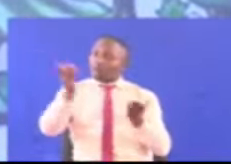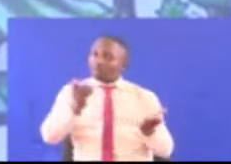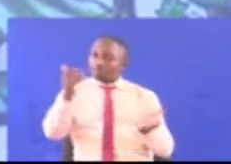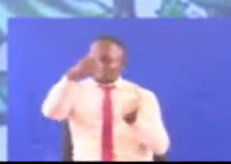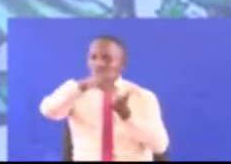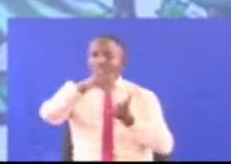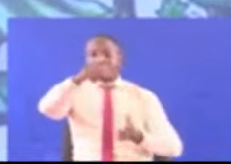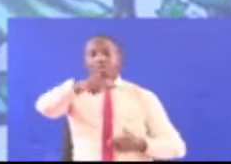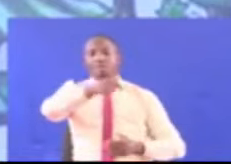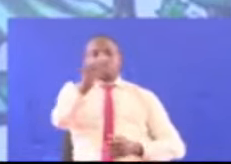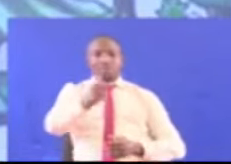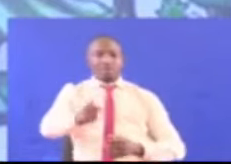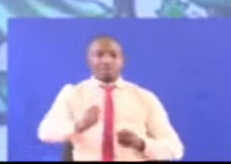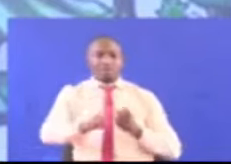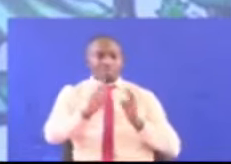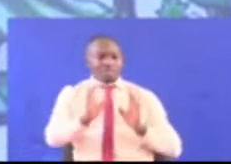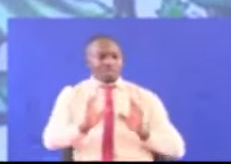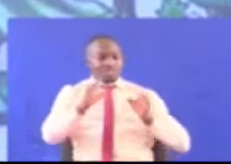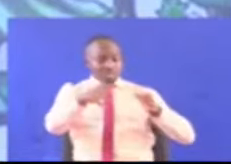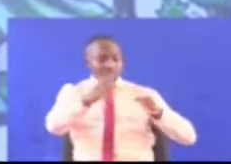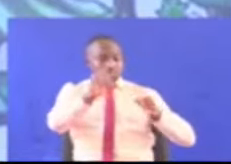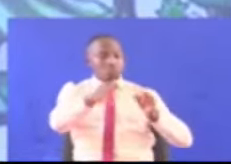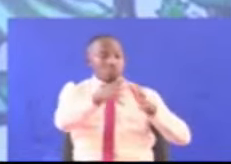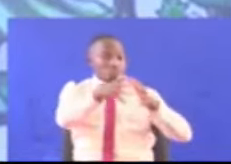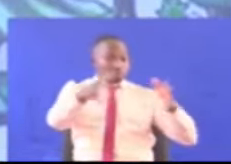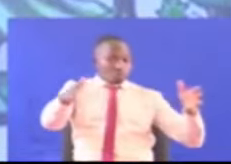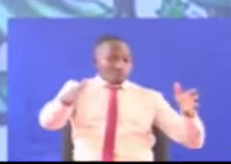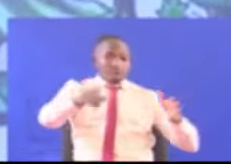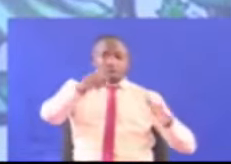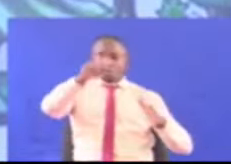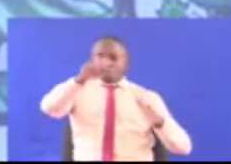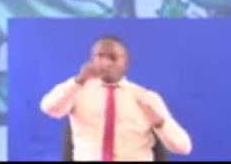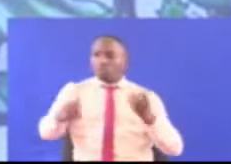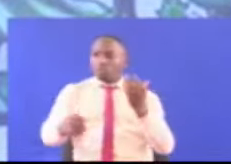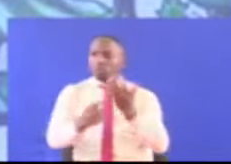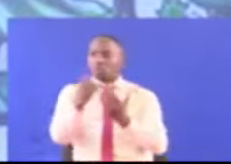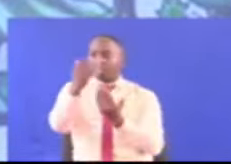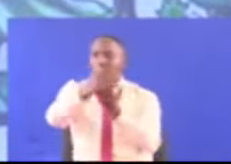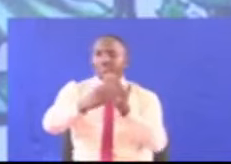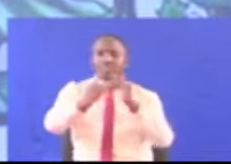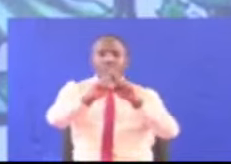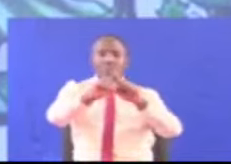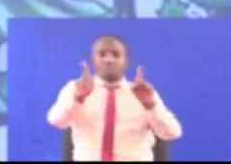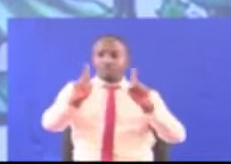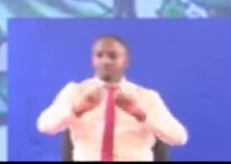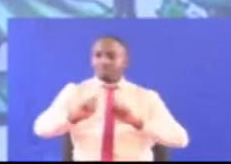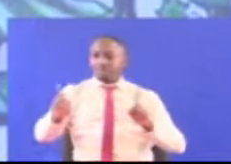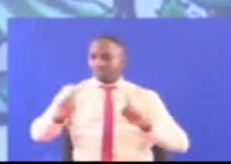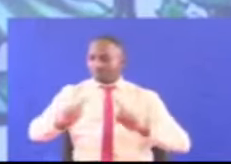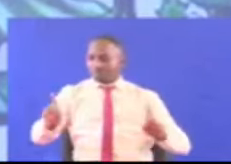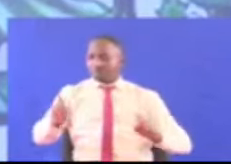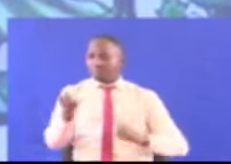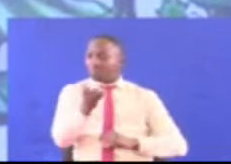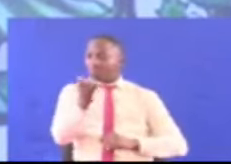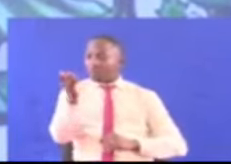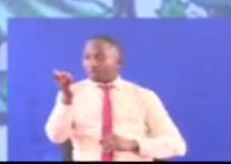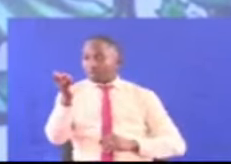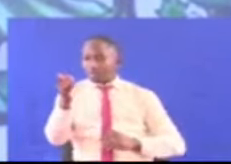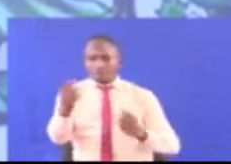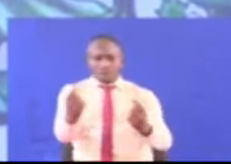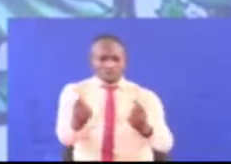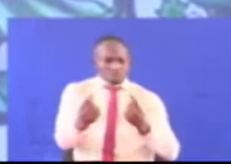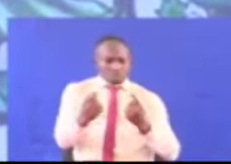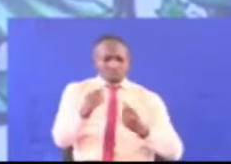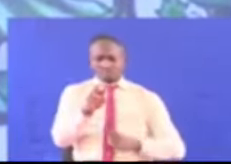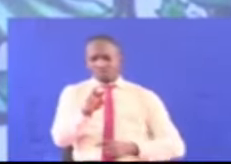hapa Tanzania. Lakini timu hii ilikuwa ni kubwa na watu wametoka nchi mbalimbali. Na wengine walikuwa wakijitokeza mpaka